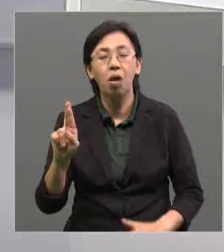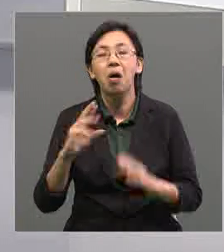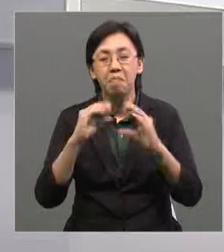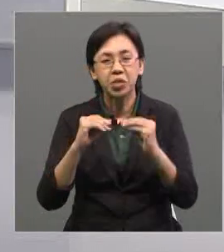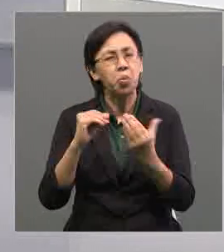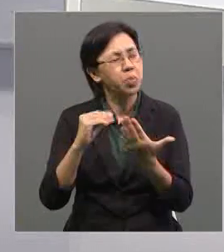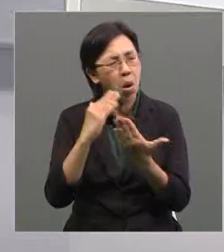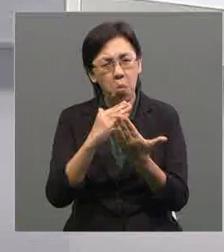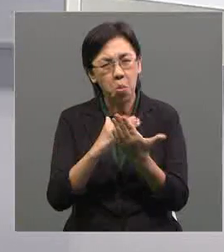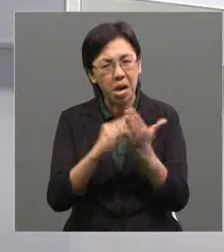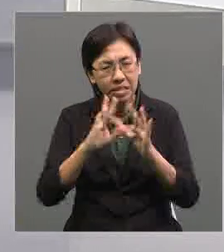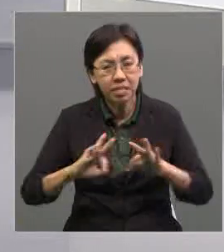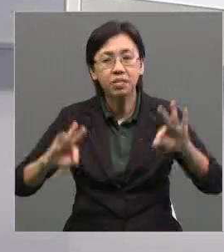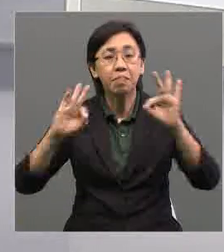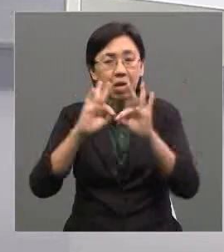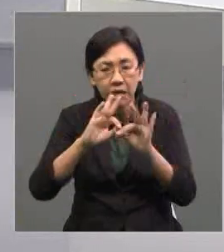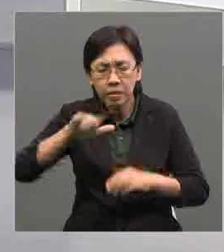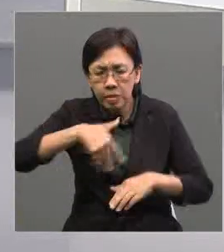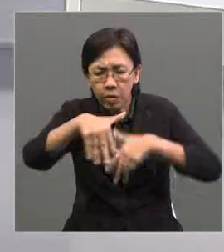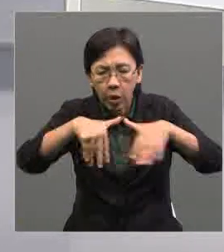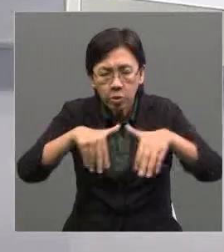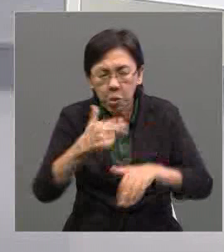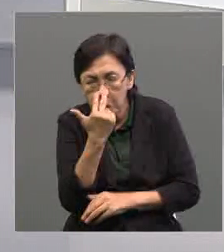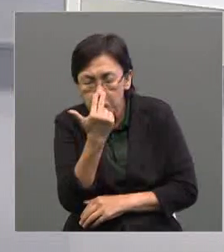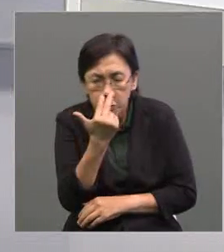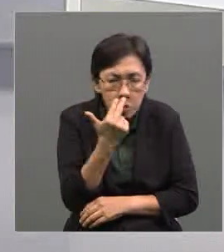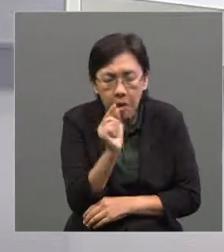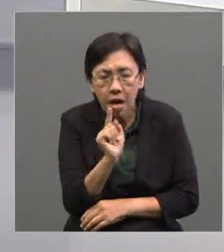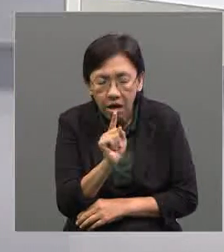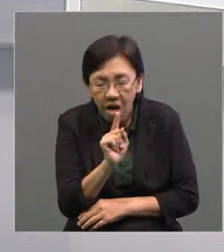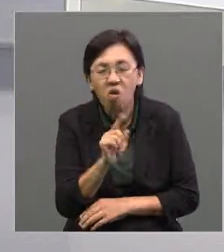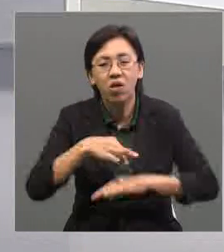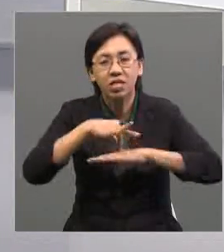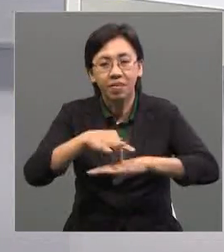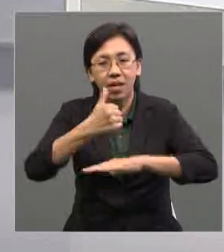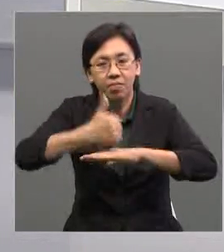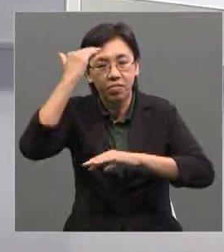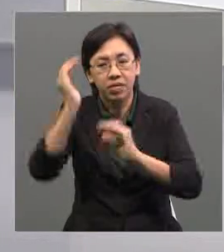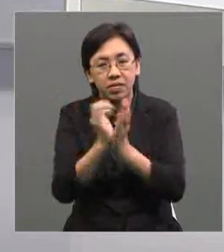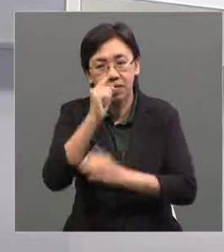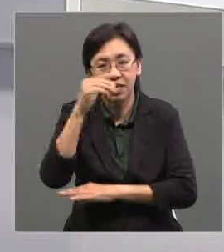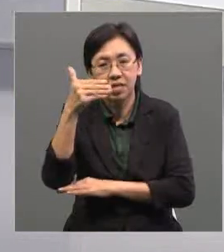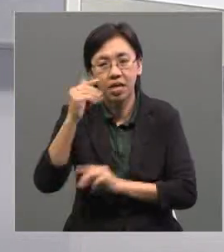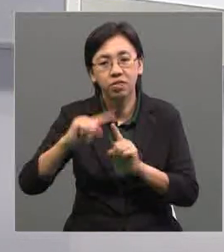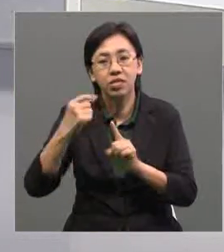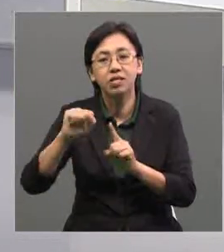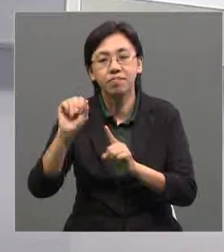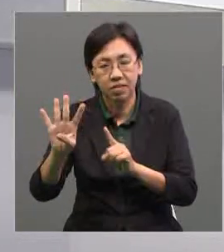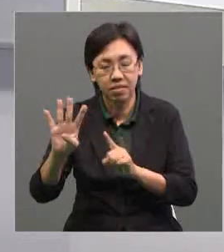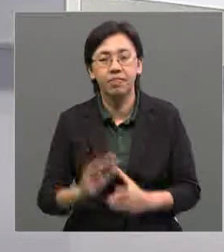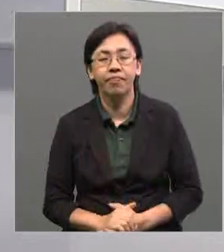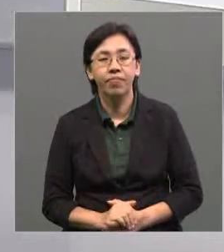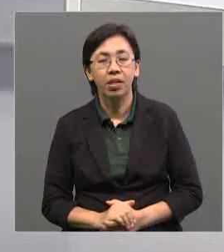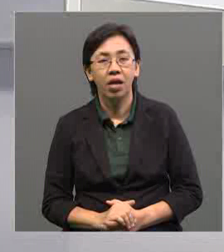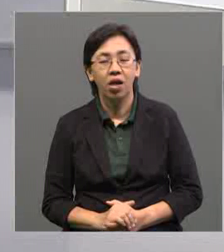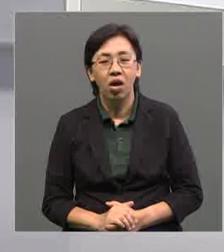สำคัญที่เราจับตากันมานะคะก็คือการพิจารณาคัดเลือกแต่งตั้งผู้บัญชาการตำรวจแห่งชาติคนที่ 14อย่างที่